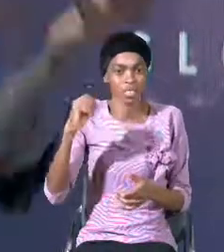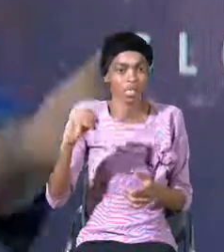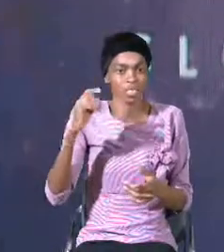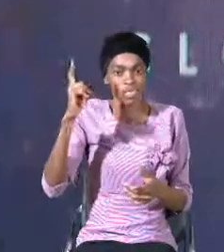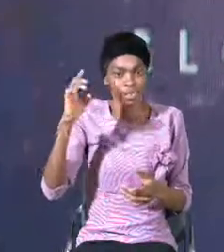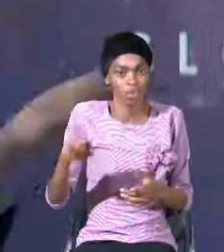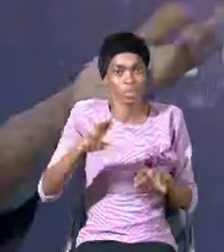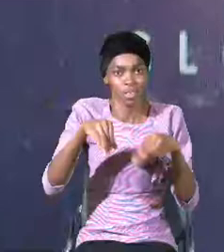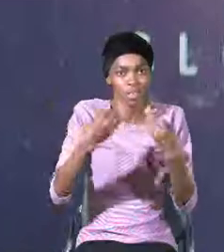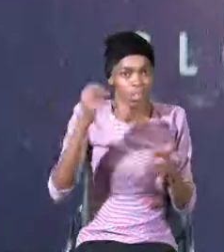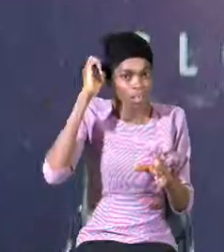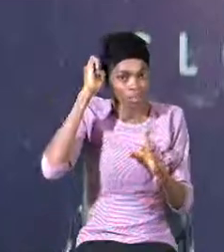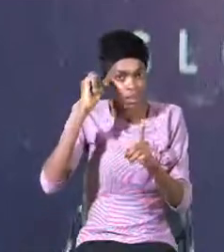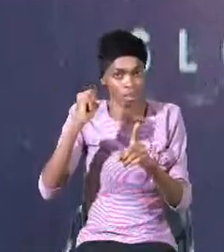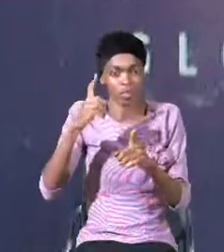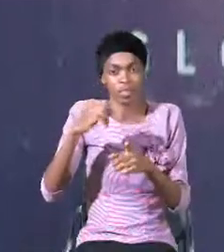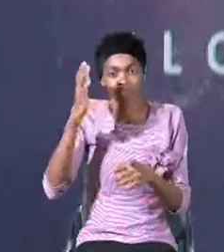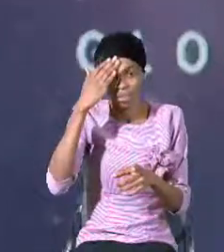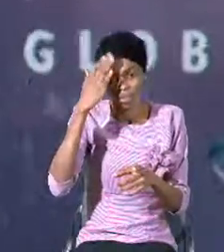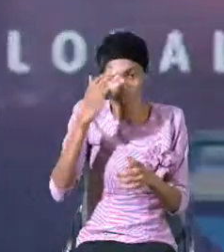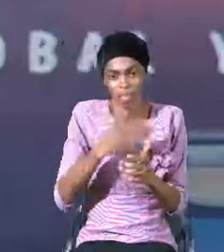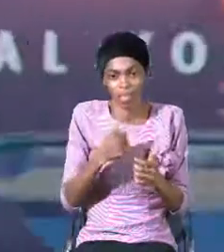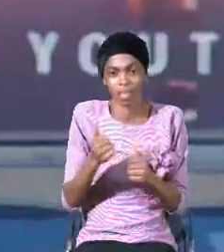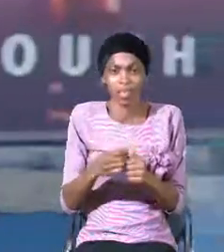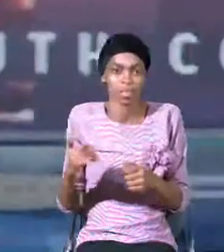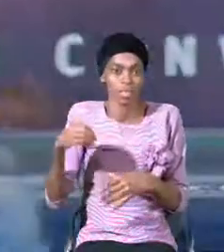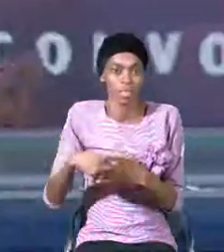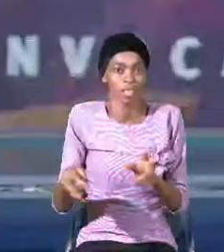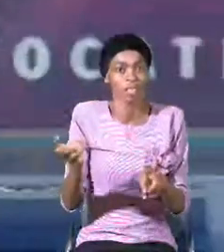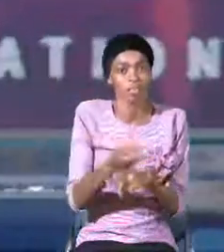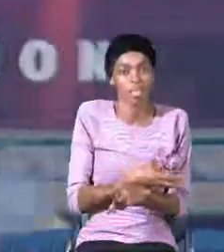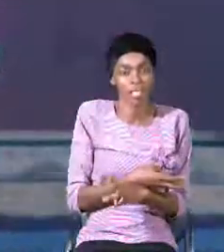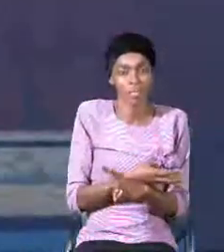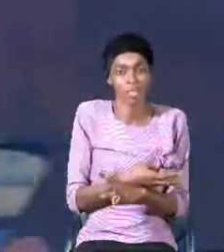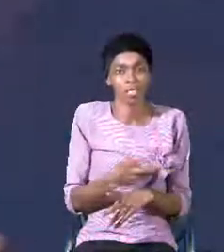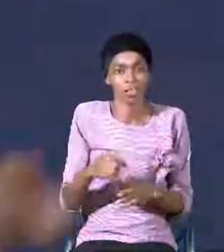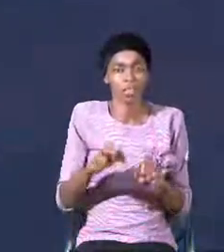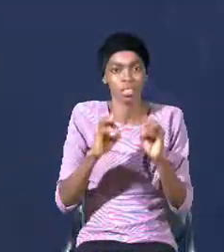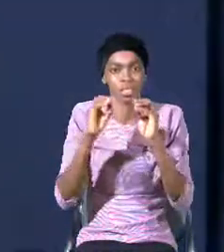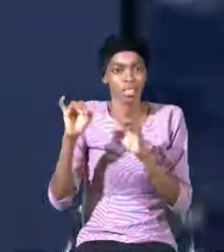Dieu m'avait donné la connaissance avec les mathématiques.